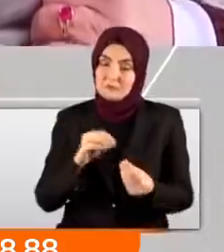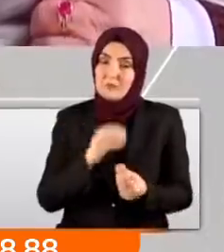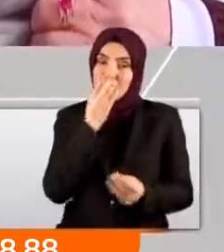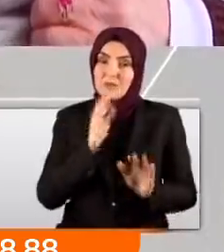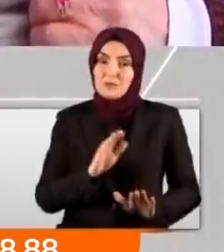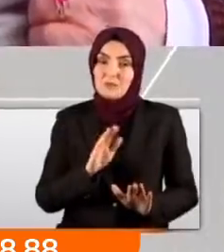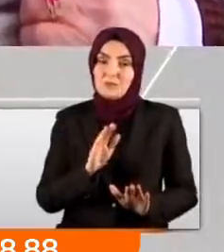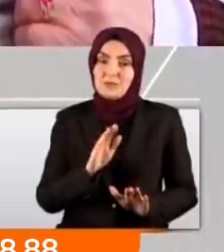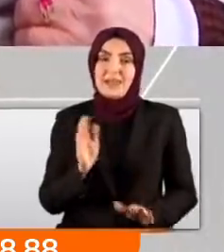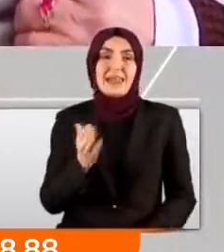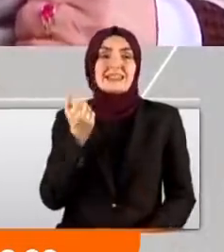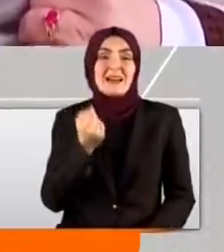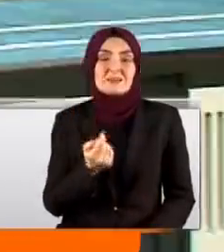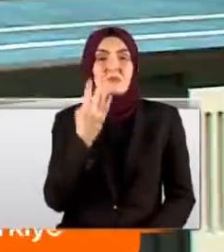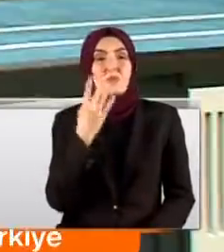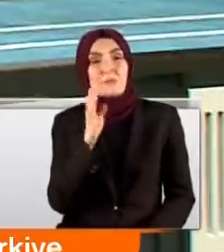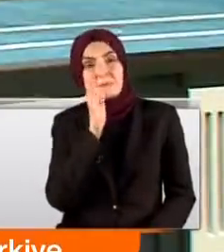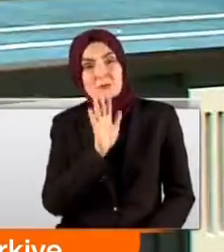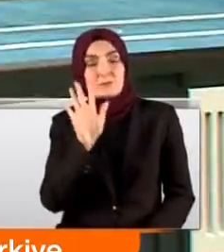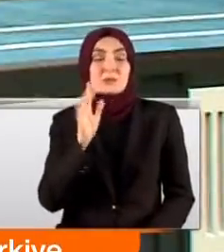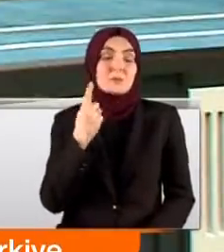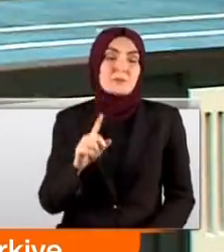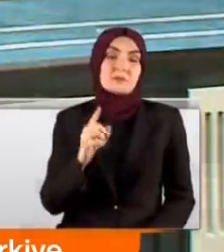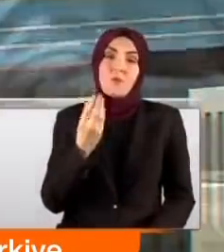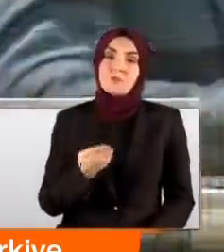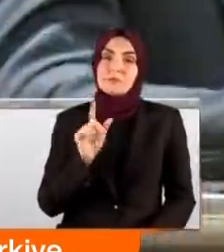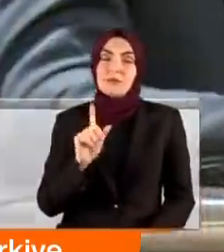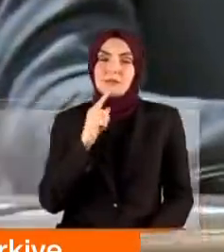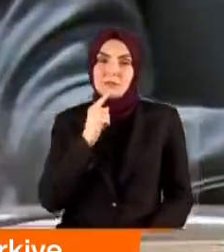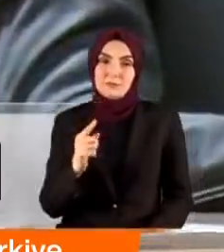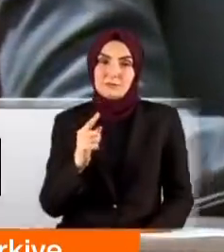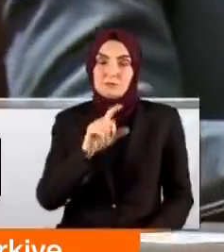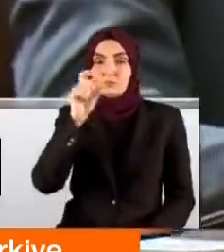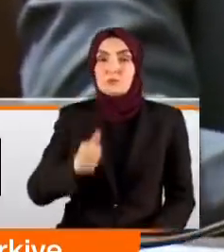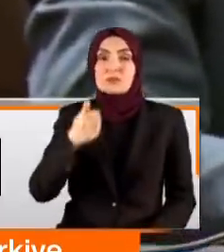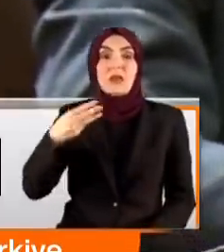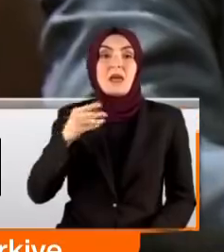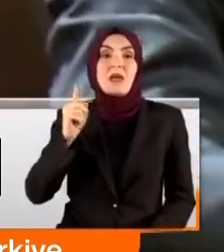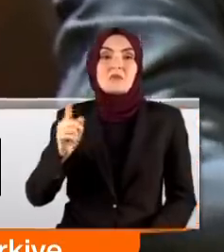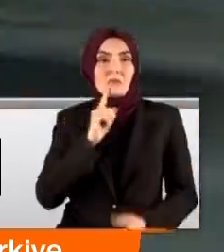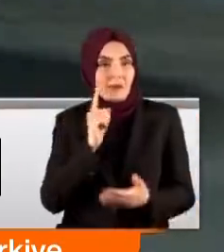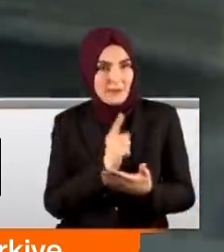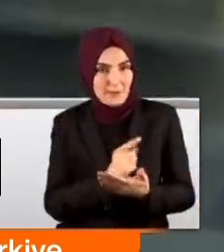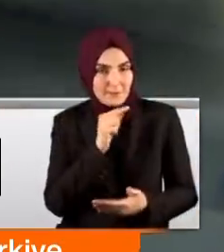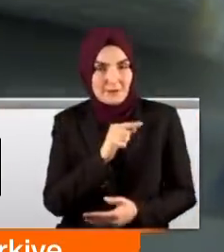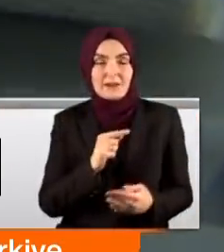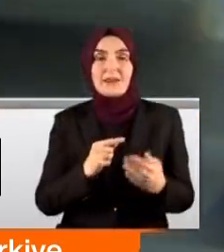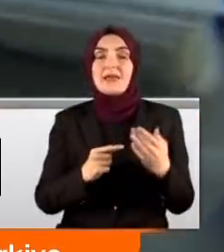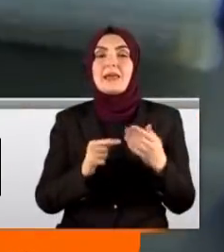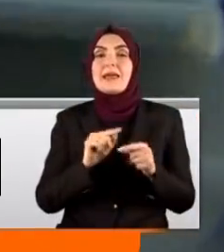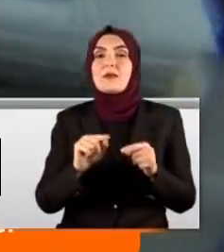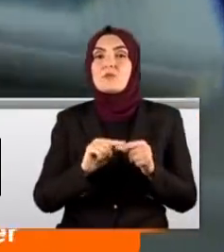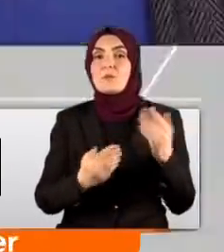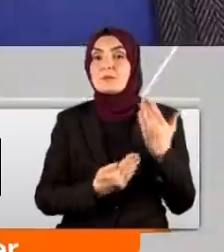az 4,5-5 milyar olmalı en az. Cumhurbaşkanı Erdoğan talimat verdi, ekonomi kurmayları düğmeye bastı. Masada iki